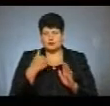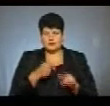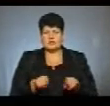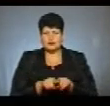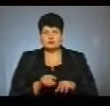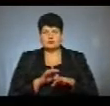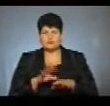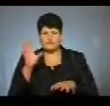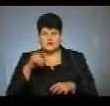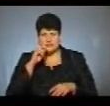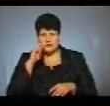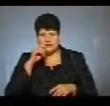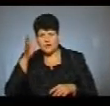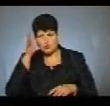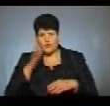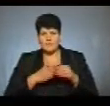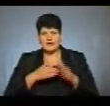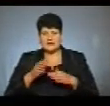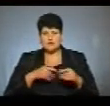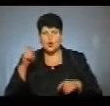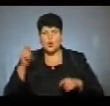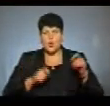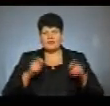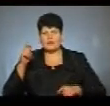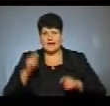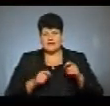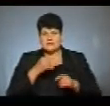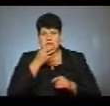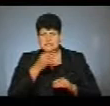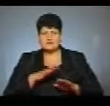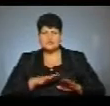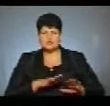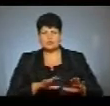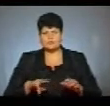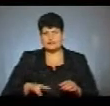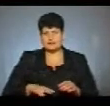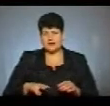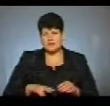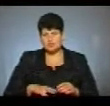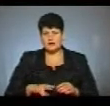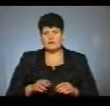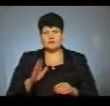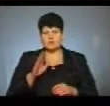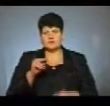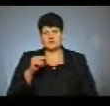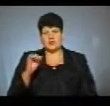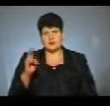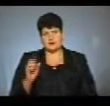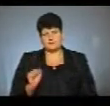проведуть всеукраїнську науково-практичну конференцію, повідомив заступник директора Національного заповідника замки Тернопілля Володимир